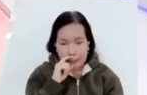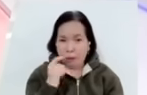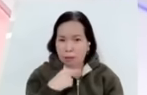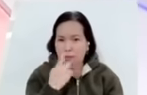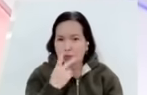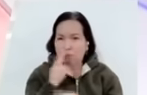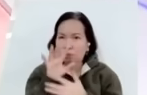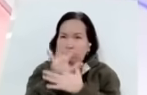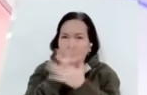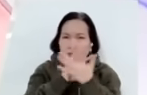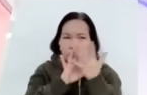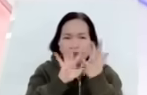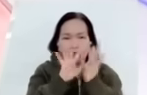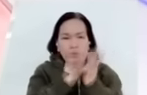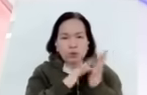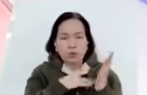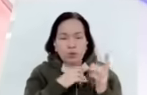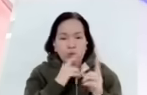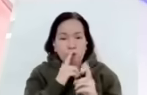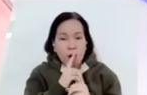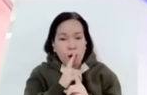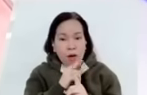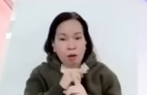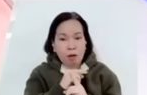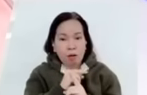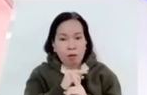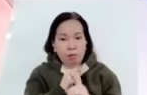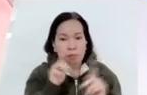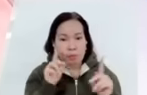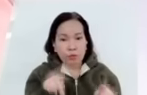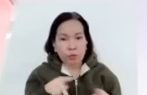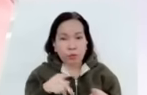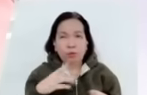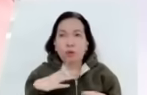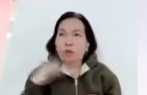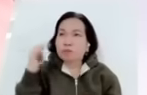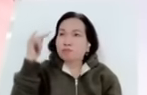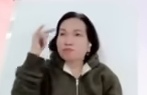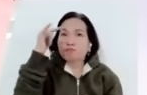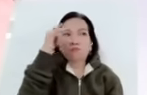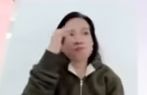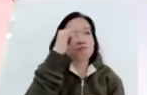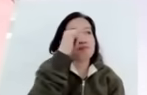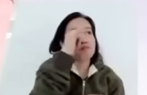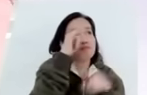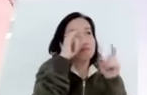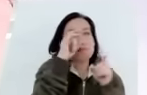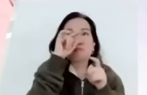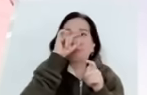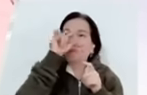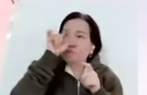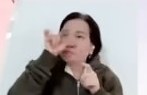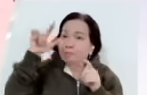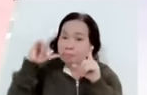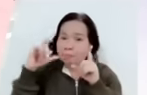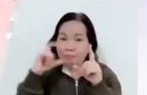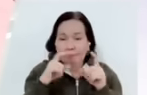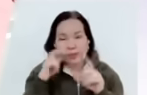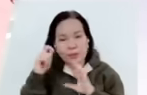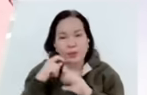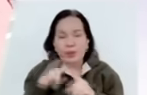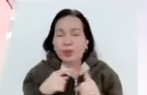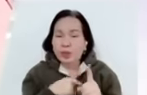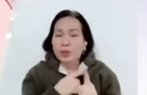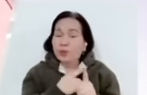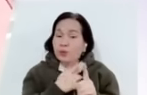naming plane spotter o yung ang hilig ay mag-abang ng mga eroplano para kuhanan ito ng litrato o video. Nasaksihan niya raw kasi kamakailan